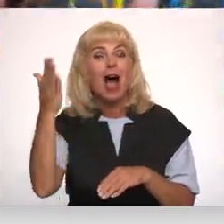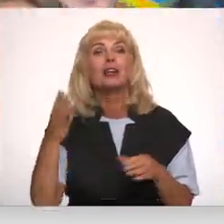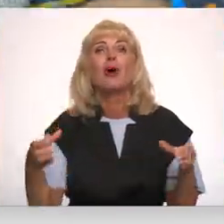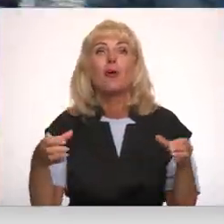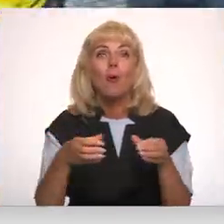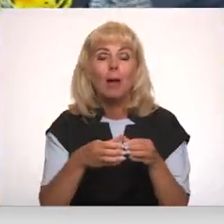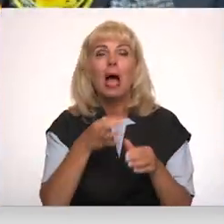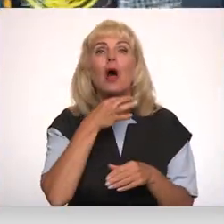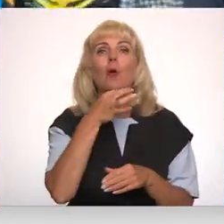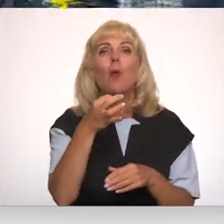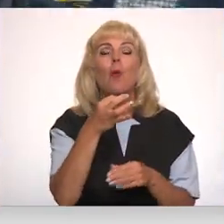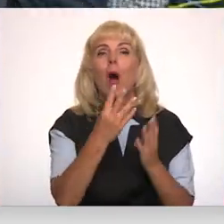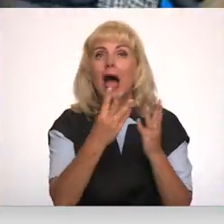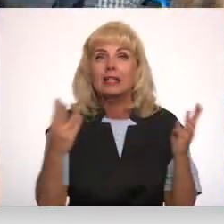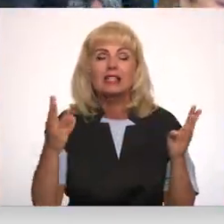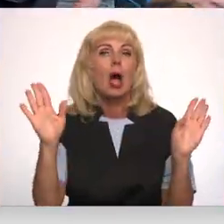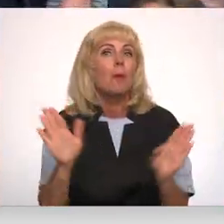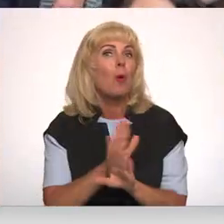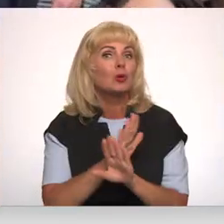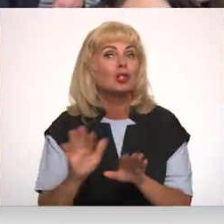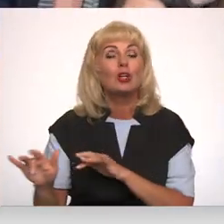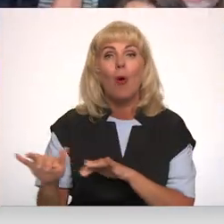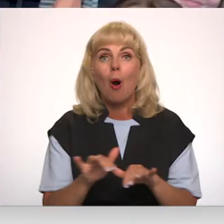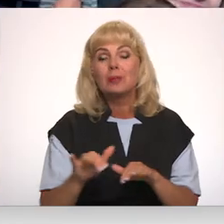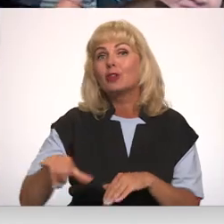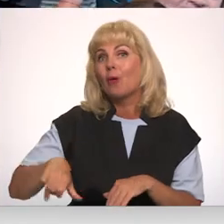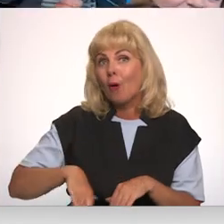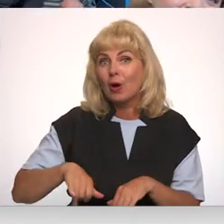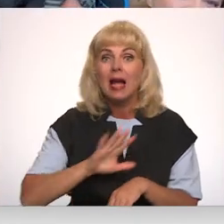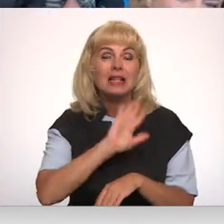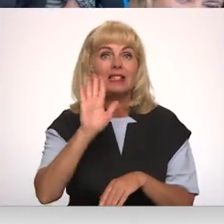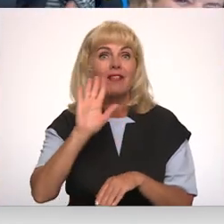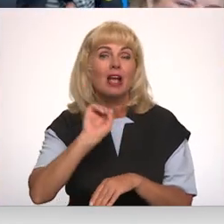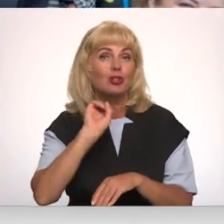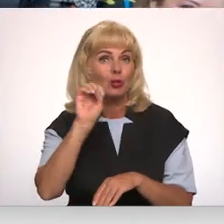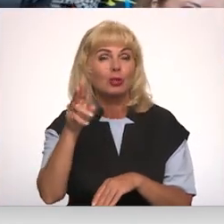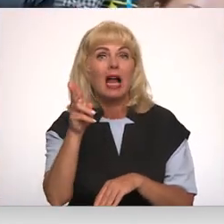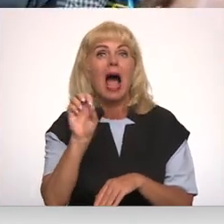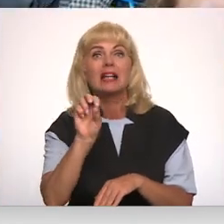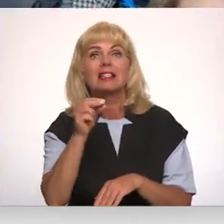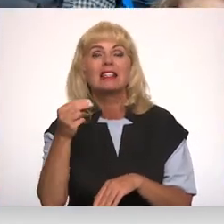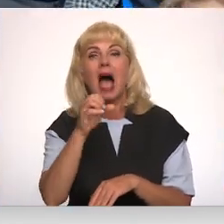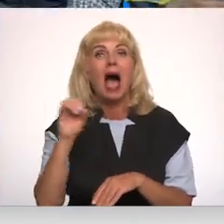šiem koristiem, ar mūziķiem un ar komponista kungu. Un sveiciens mēs sūtam Kalim Kazākam uz Latviju.